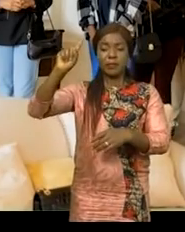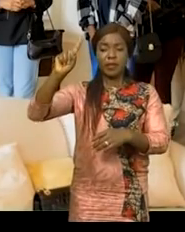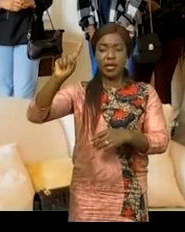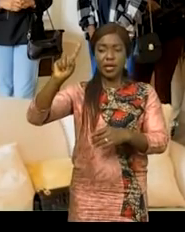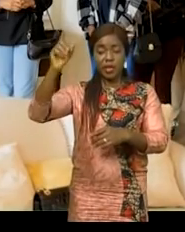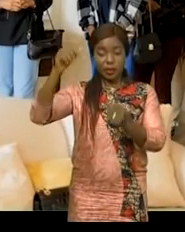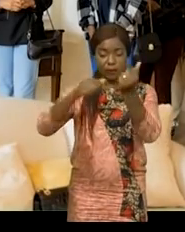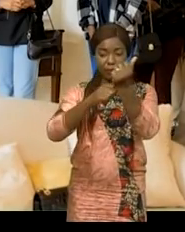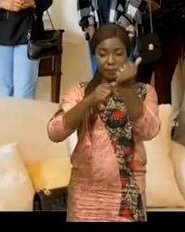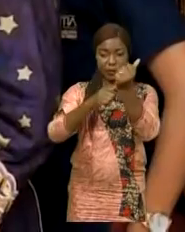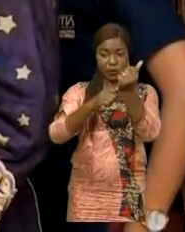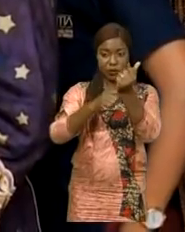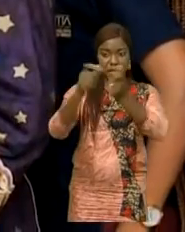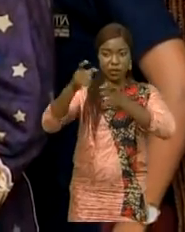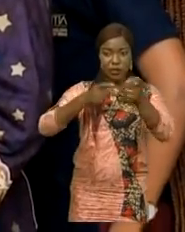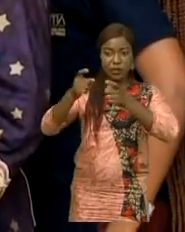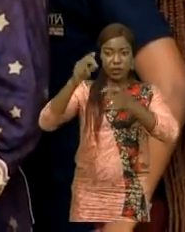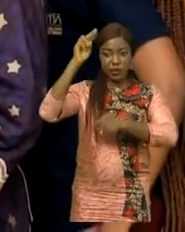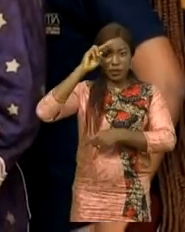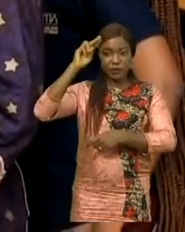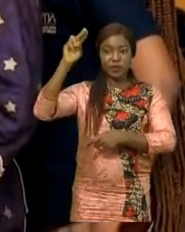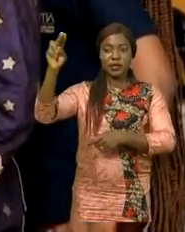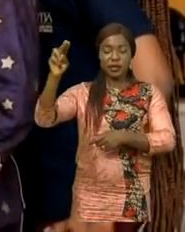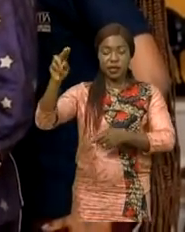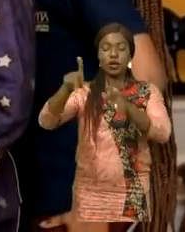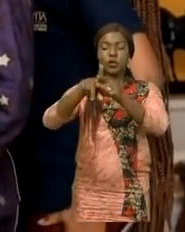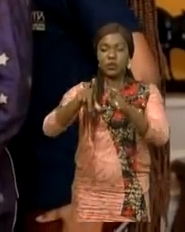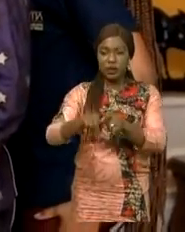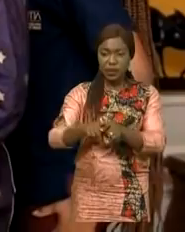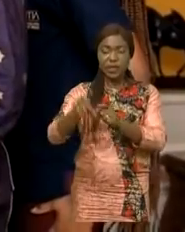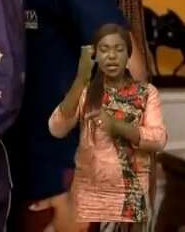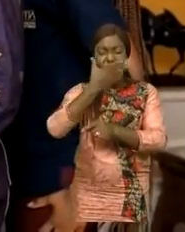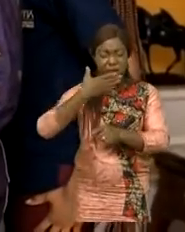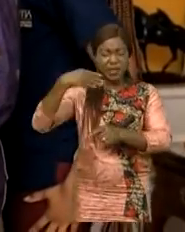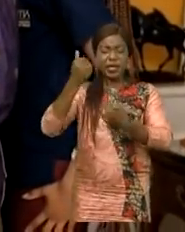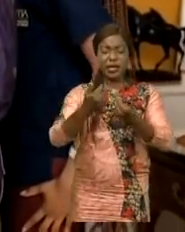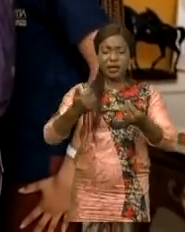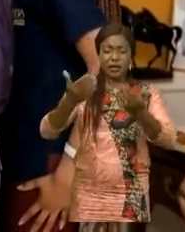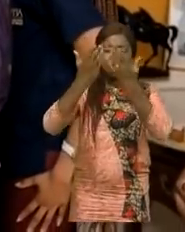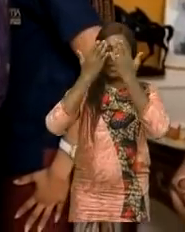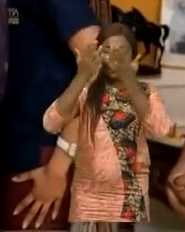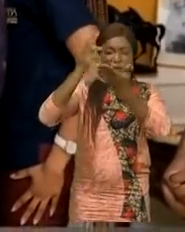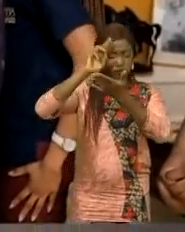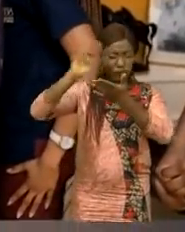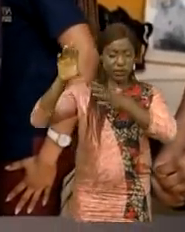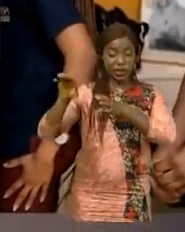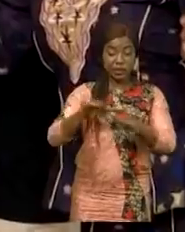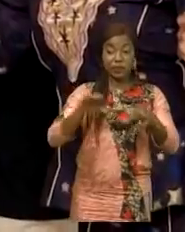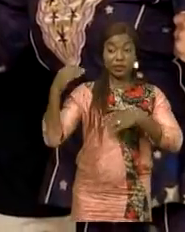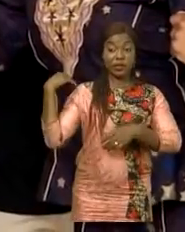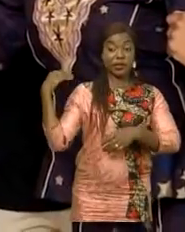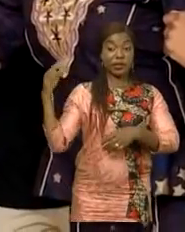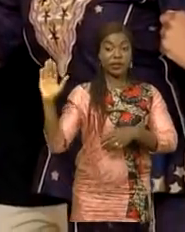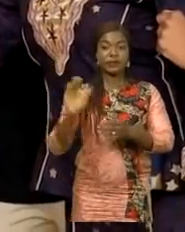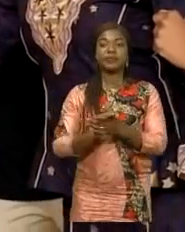fondation des miss météo qui c'est qui dit qui sélectionne chaque année les meilleurs d'entre les lauréats de l'examen d'état travers bien sûr un concours offre de